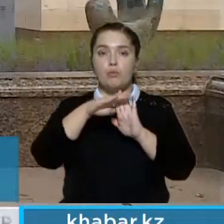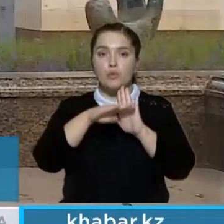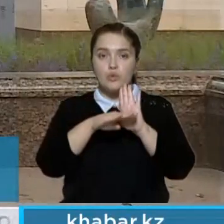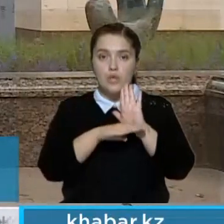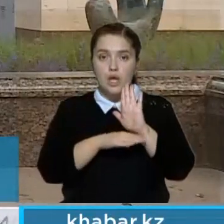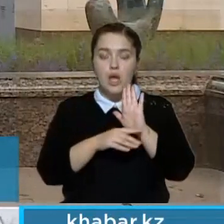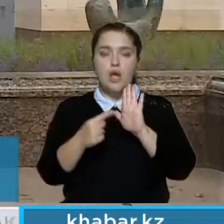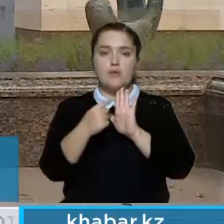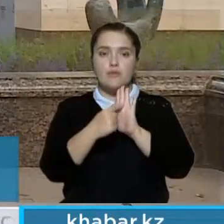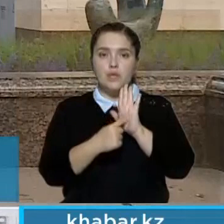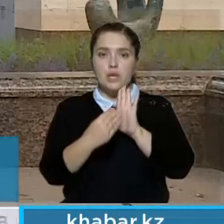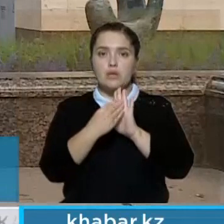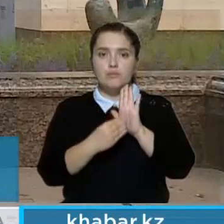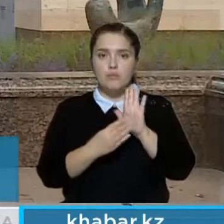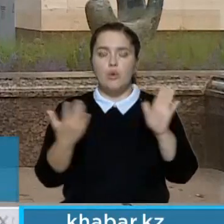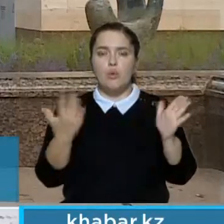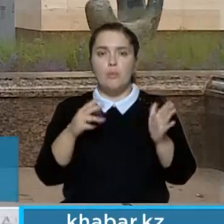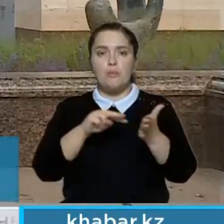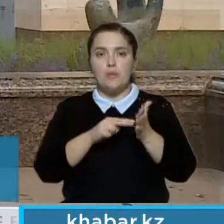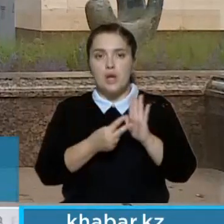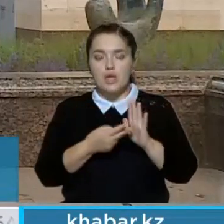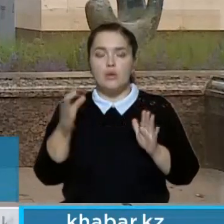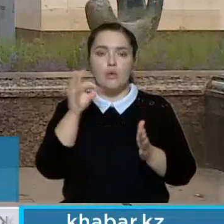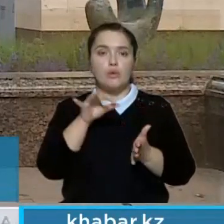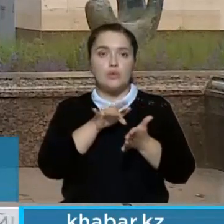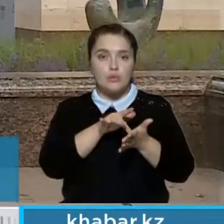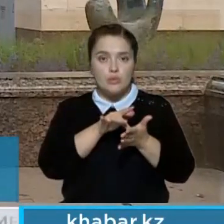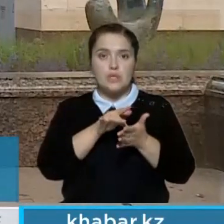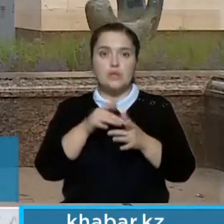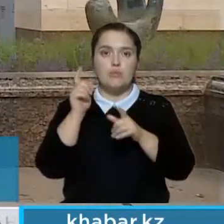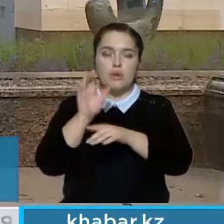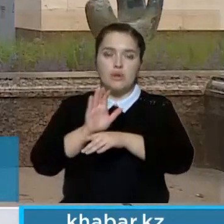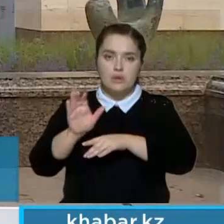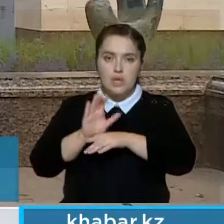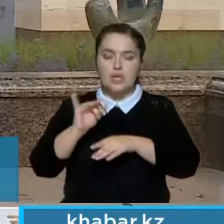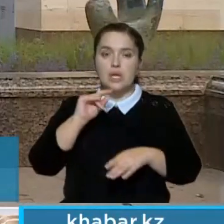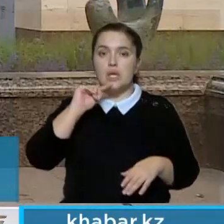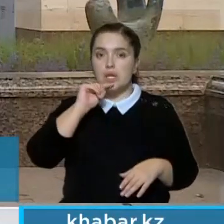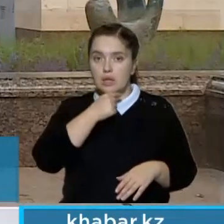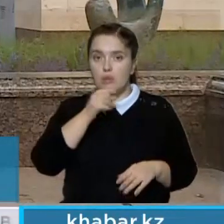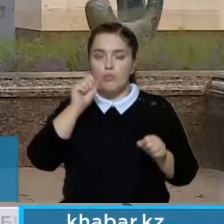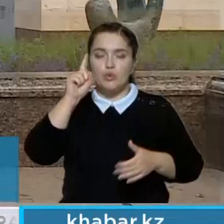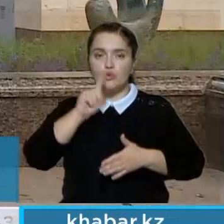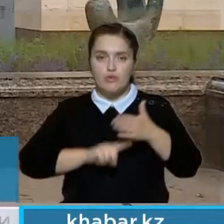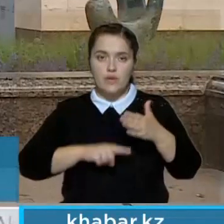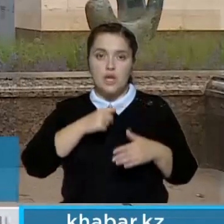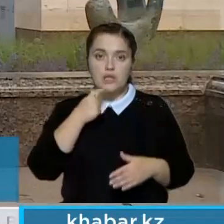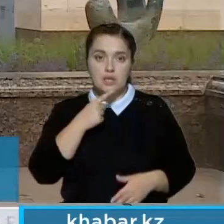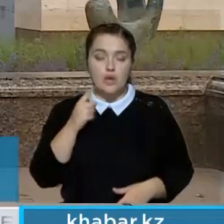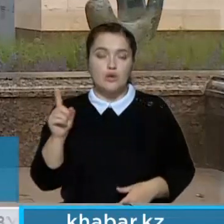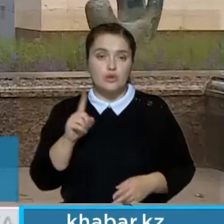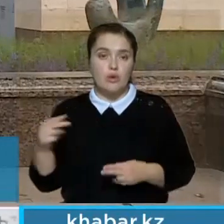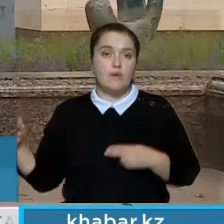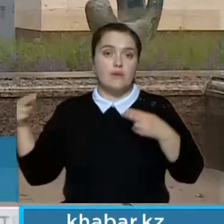них обозначены инициативы в таких сферах, как туризм, логистика и экономика. Можно с уверенностью сказать, что